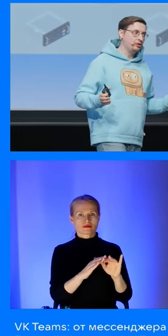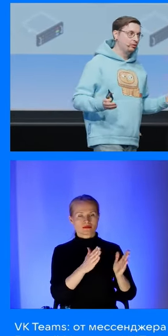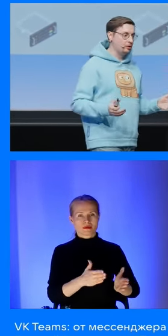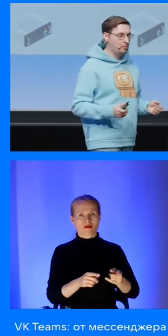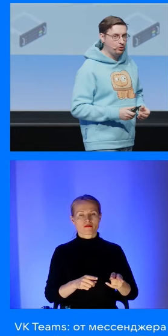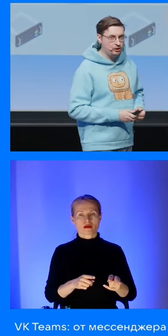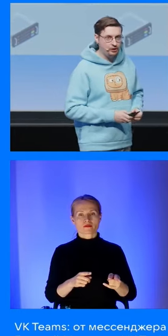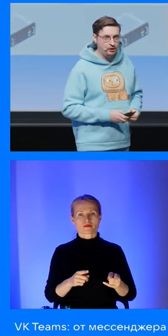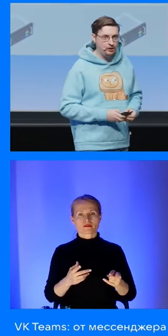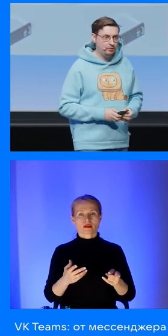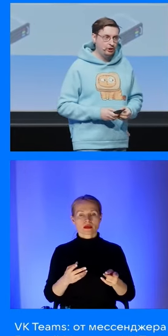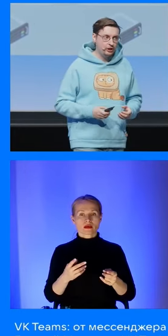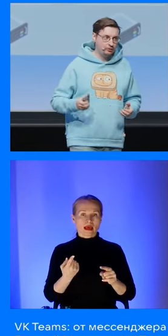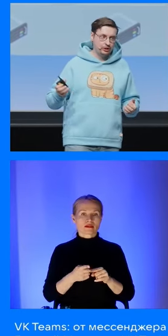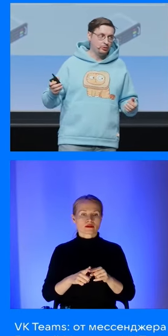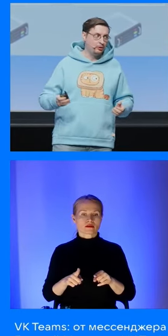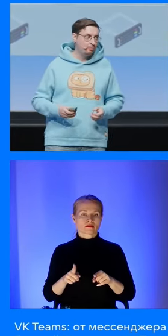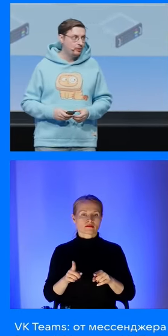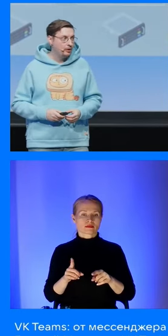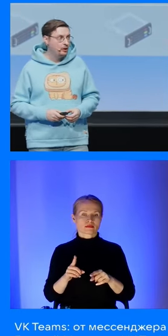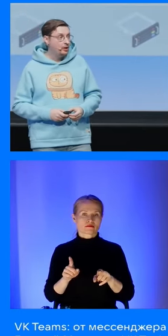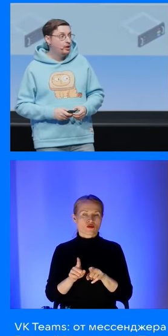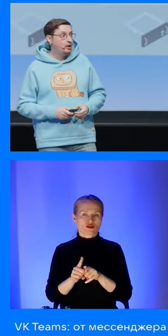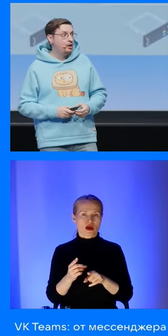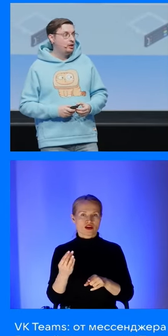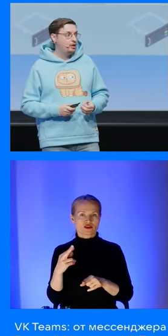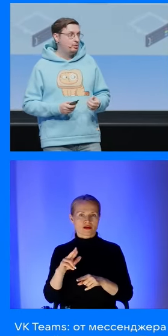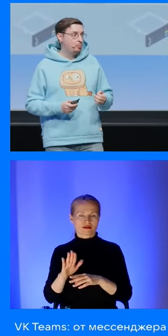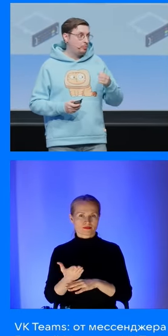никакой решардинг. Чем-то похоже на V-Shard в Тарантуле.